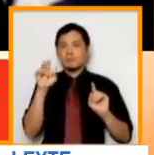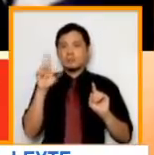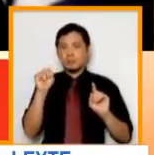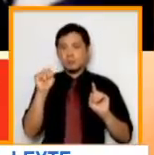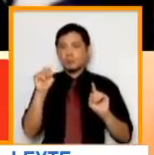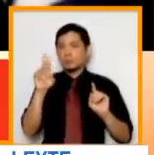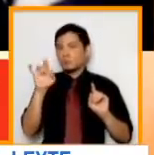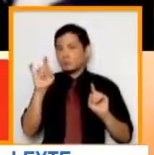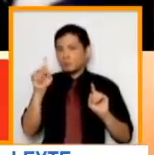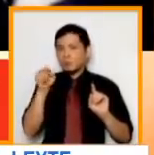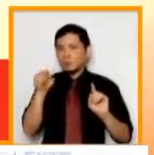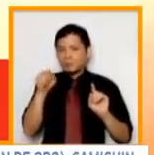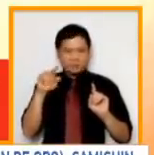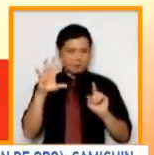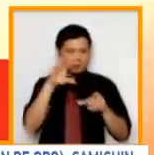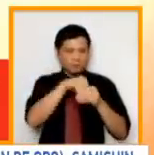parang